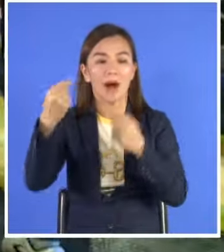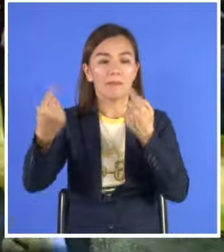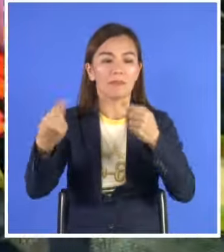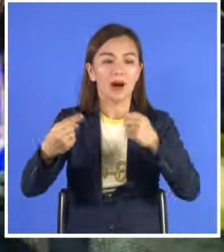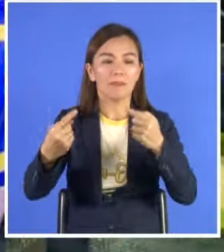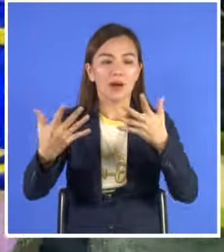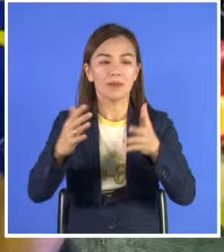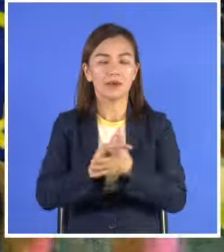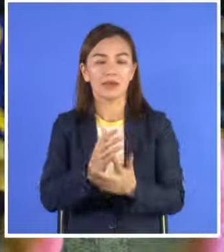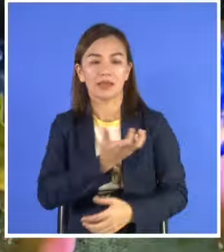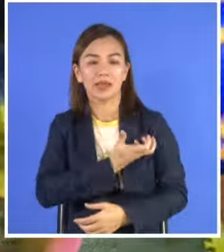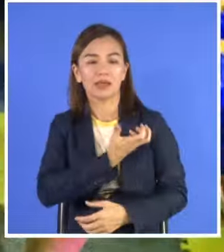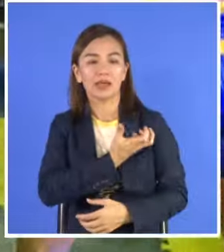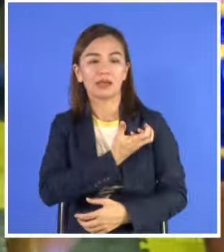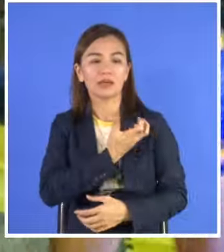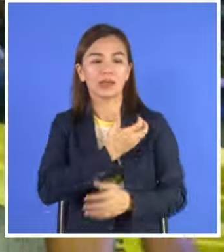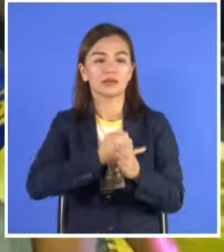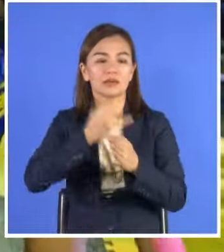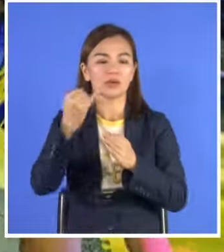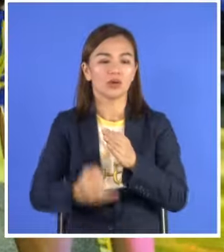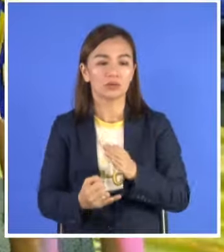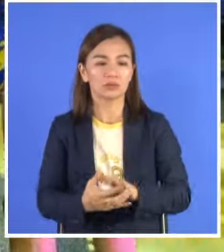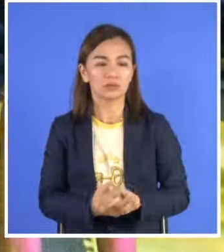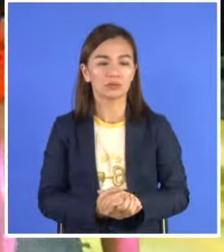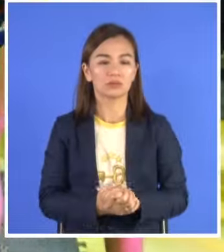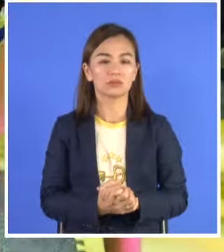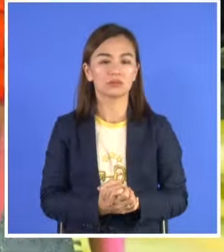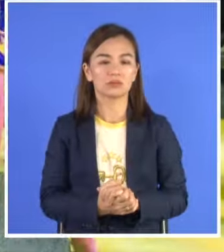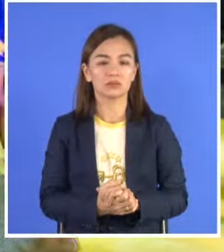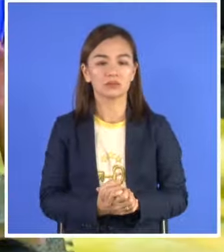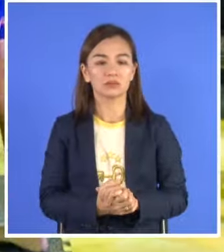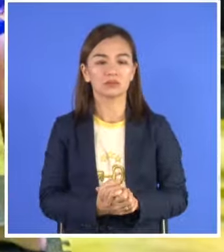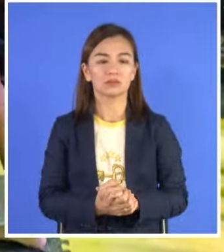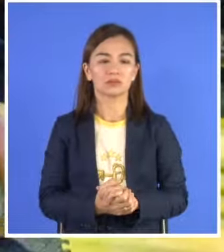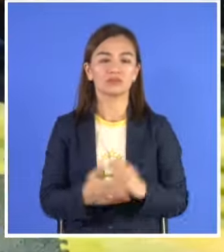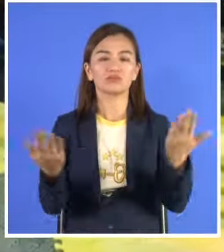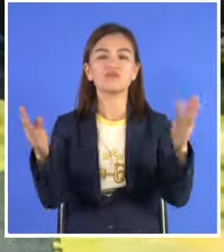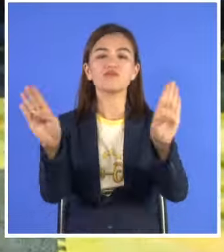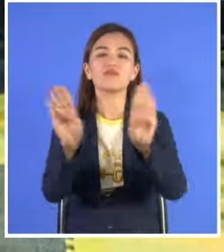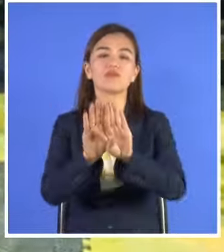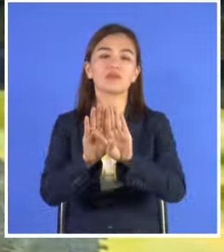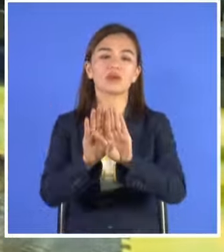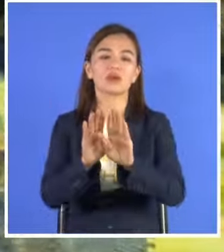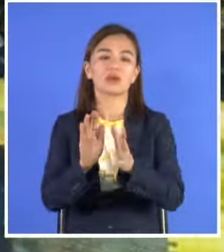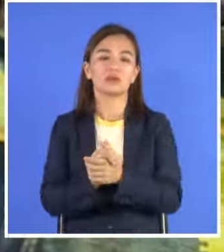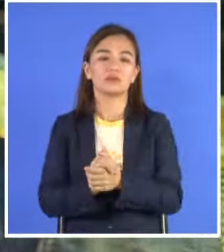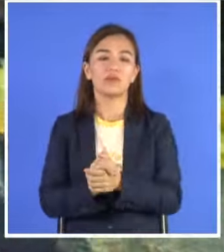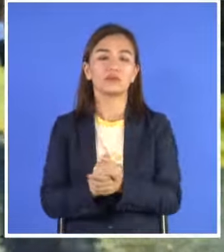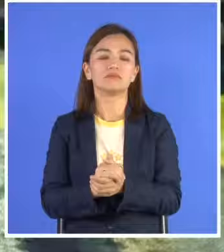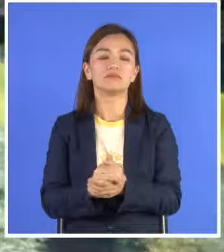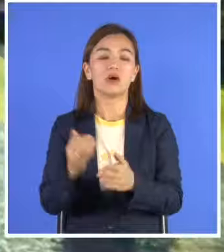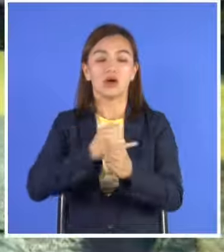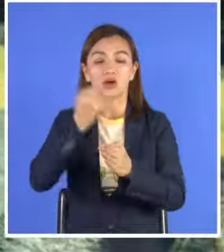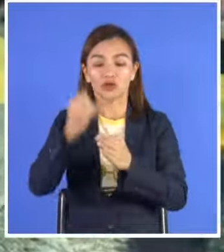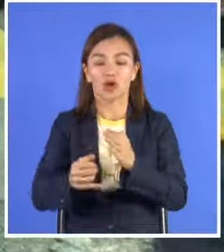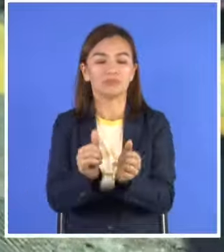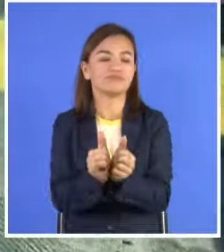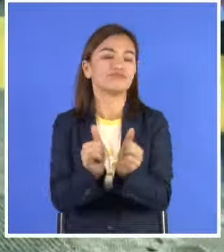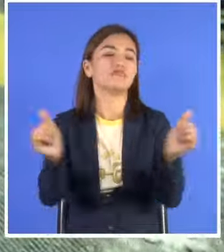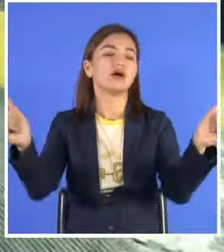ยแค้นอะไรต่างกันมาเนี่ยนะครับเนี่ยครับคุณผู้ชมจบทุกอย่างจบแล้วก็แยกย้ายต่อกันนะครับ